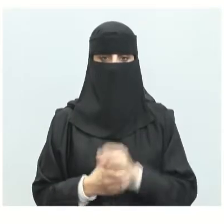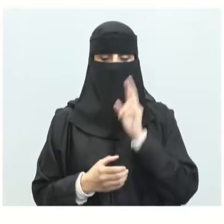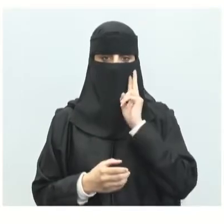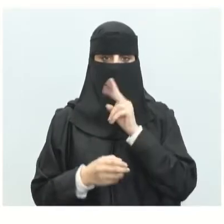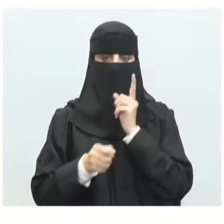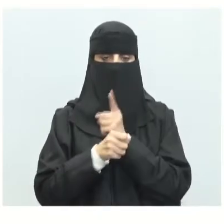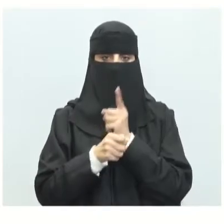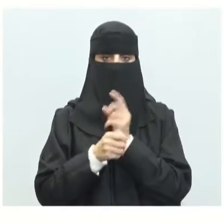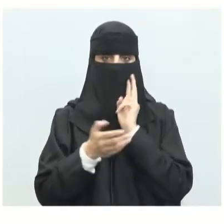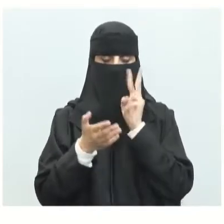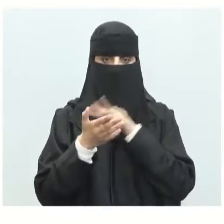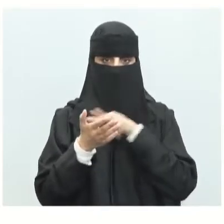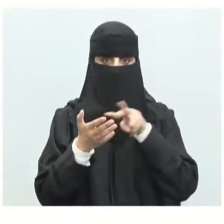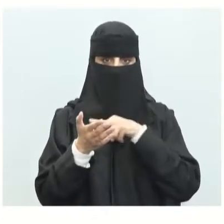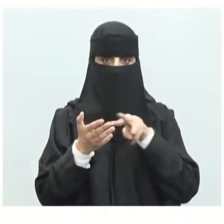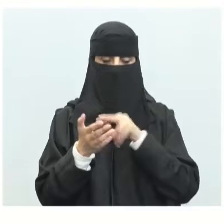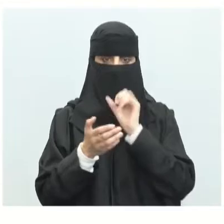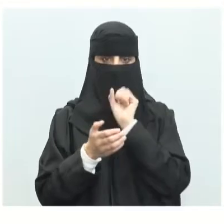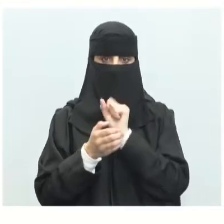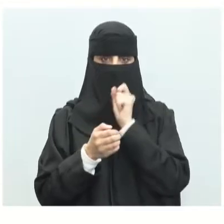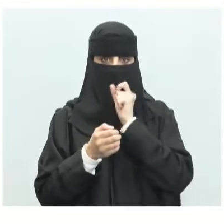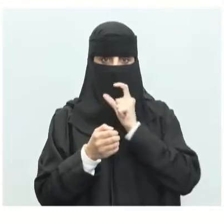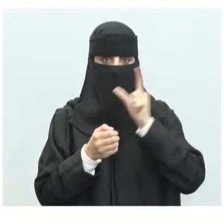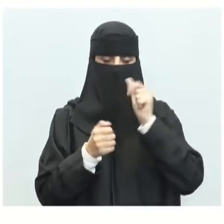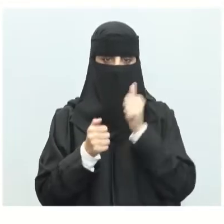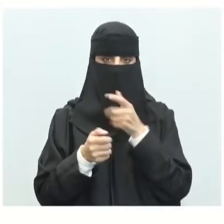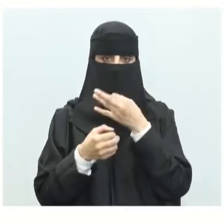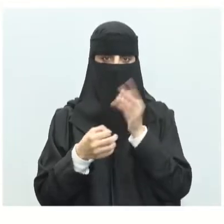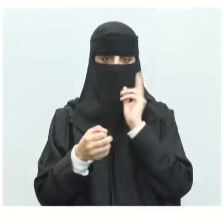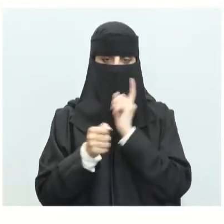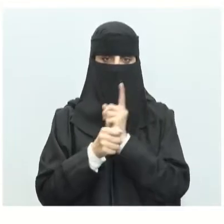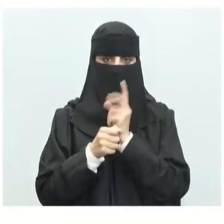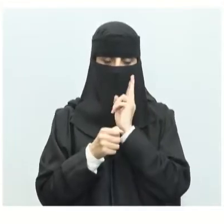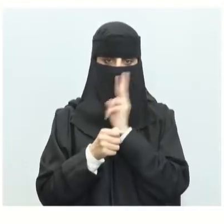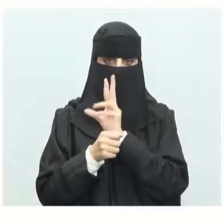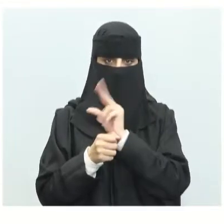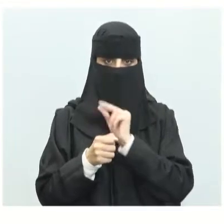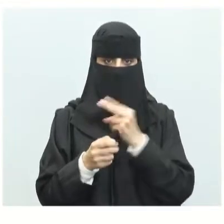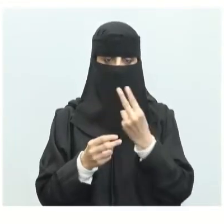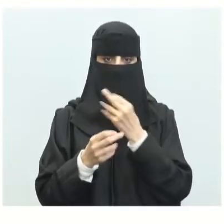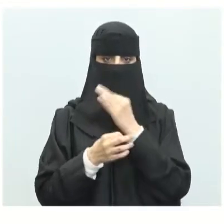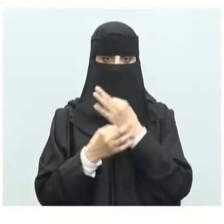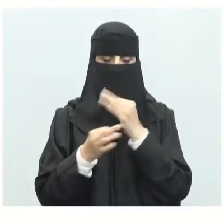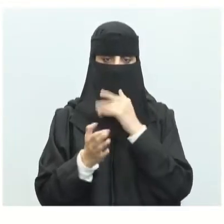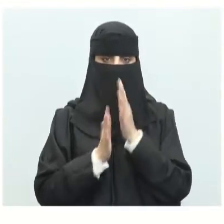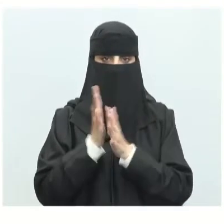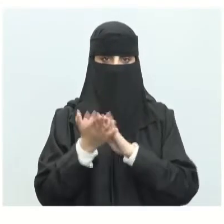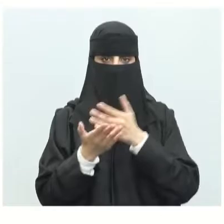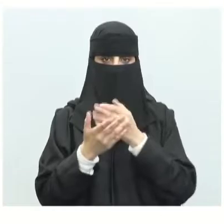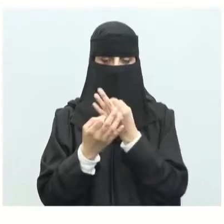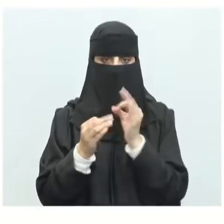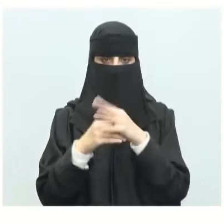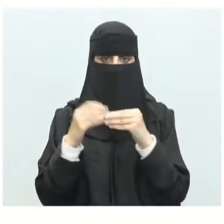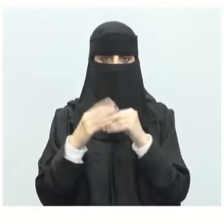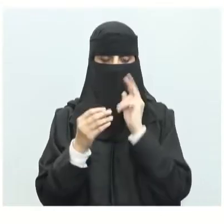سوف اقرا عليكم هذه الفكره ونطبق فيها ما تعلمناه من مهارات القراءه